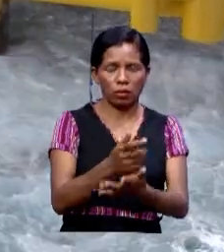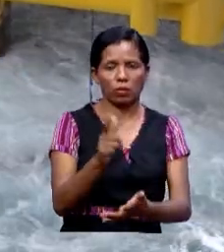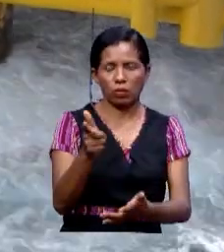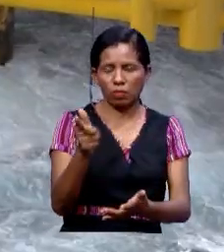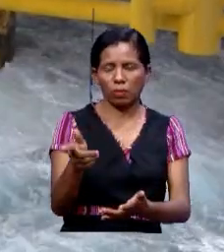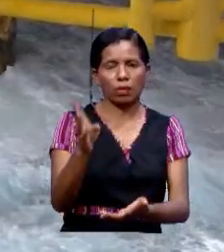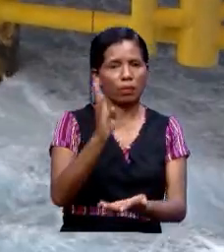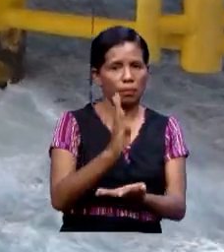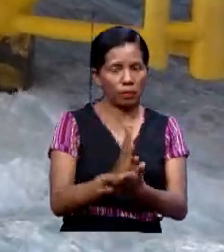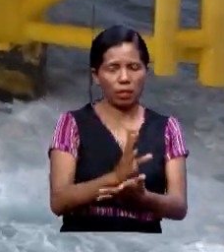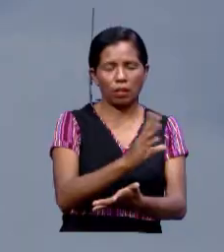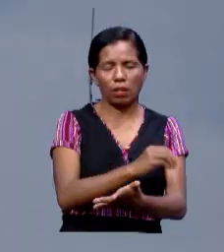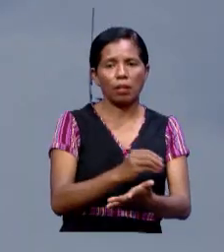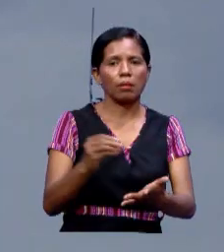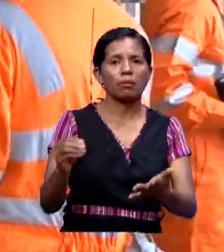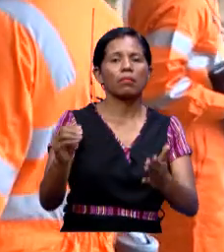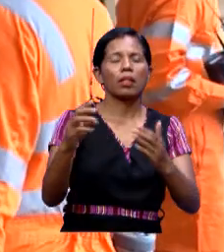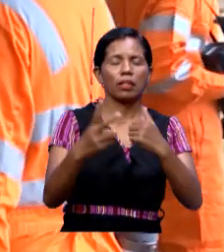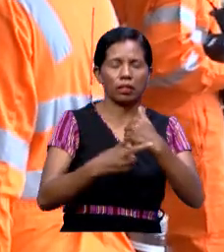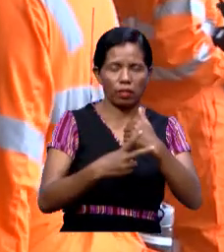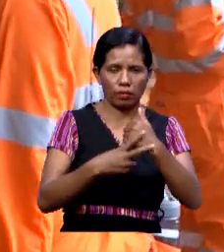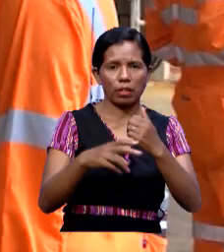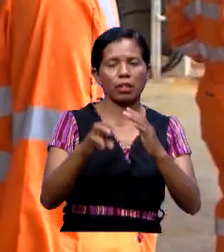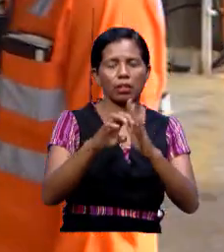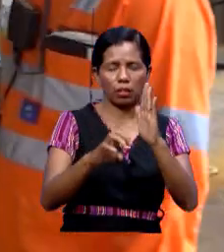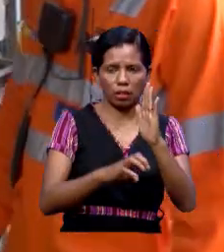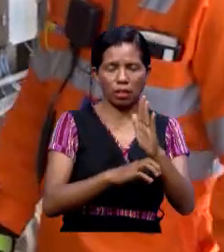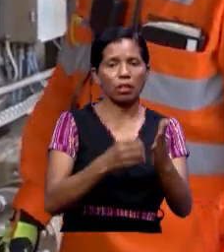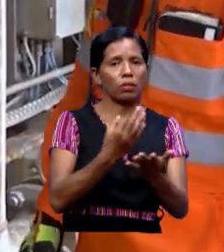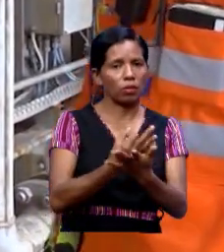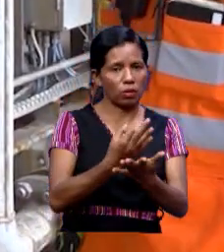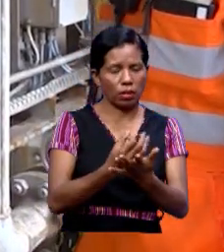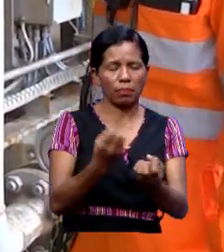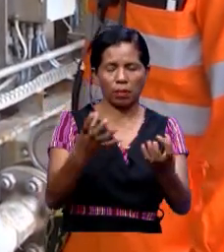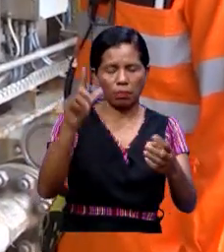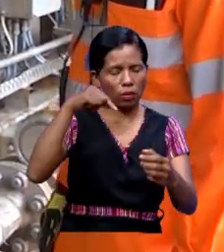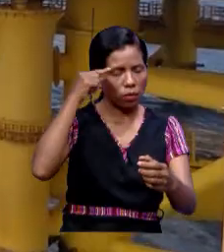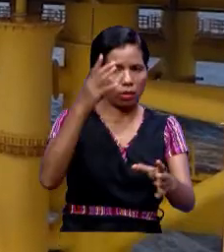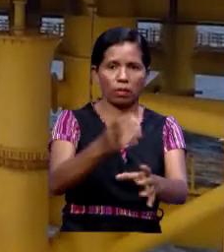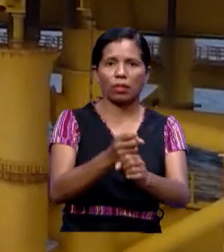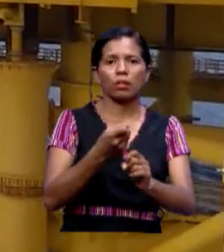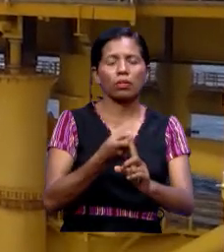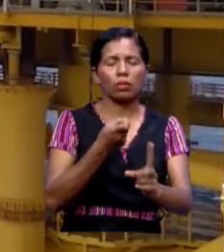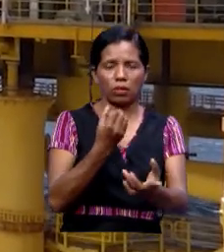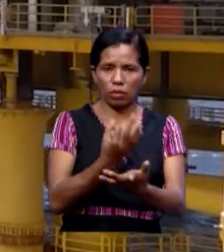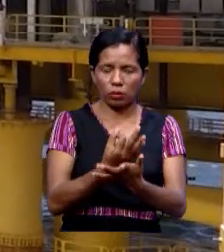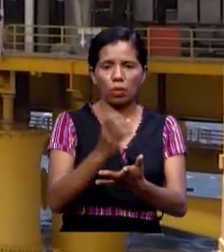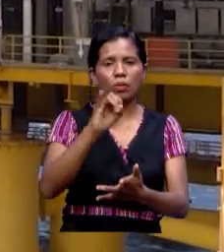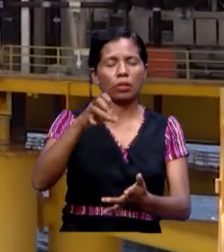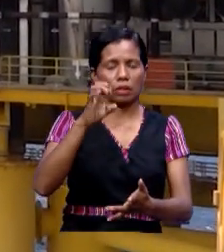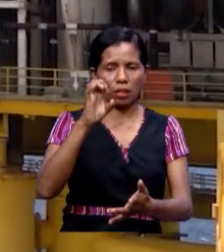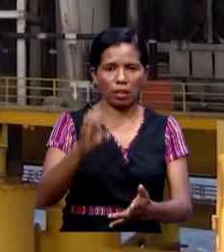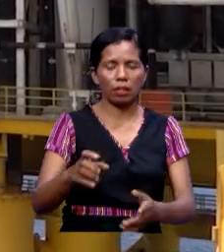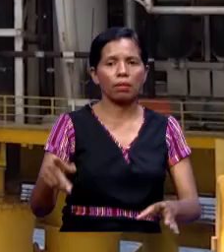nulu resin bakofre estadu. Husi fundu hirakne osang barak ma governo foti li husi orsamento zeral estadu